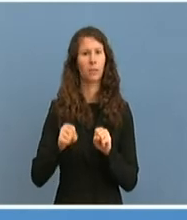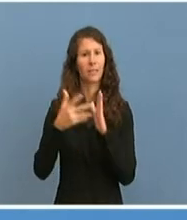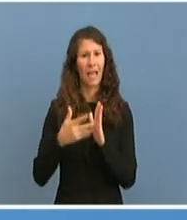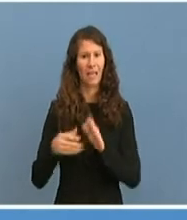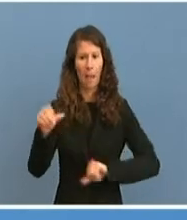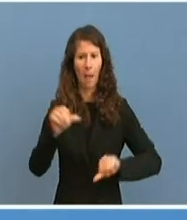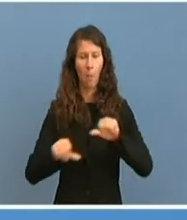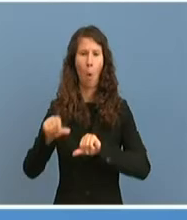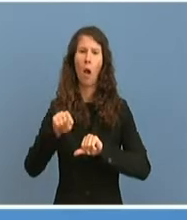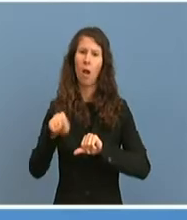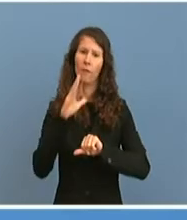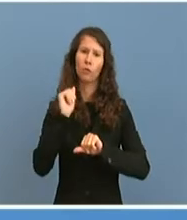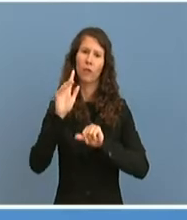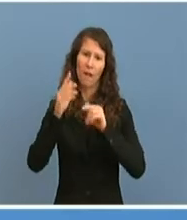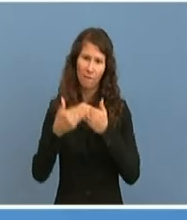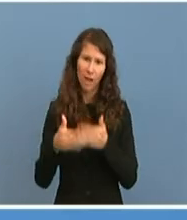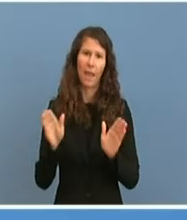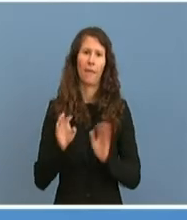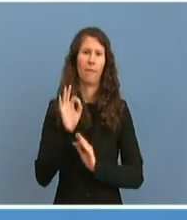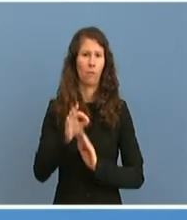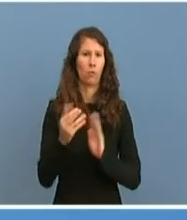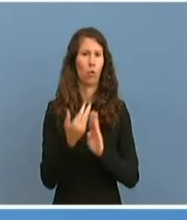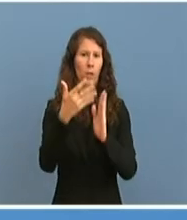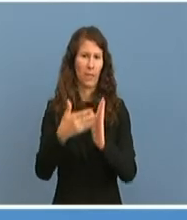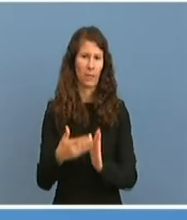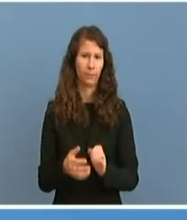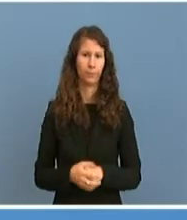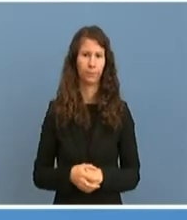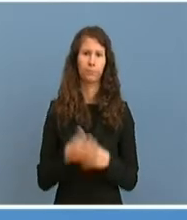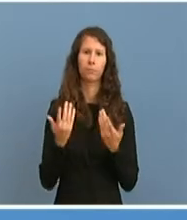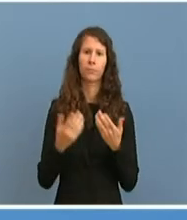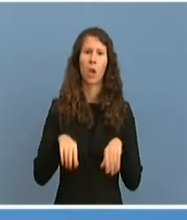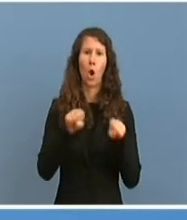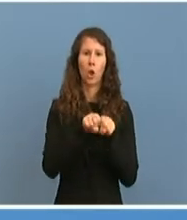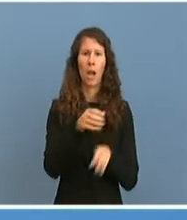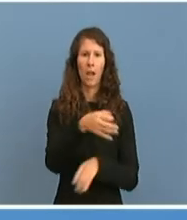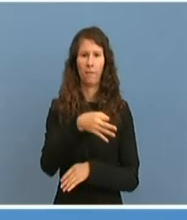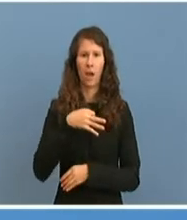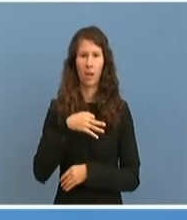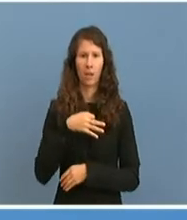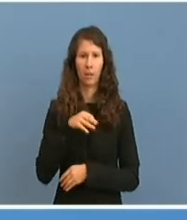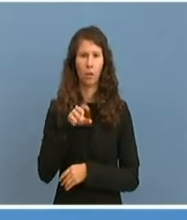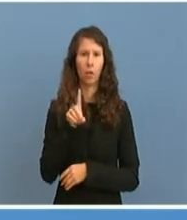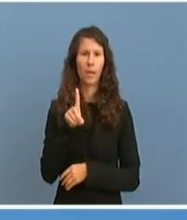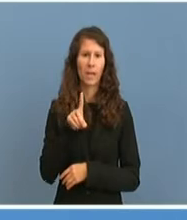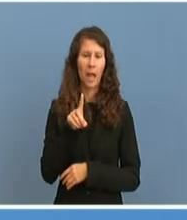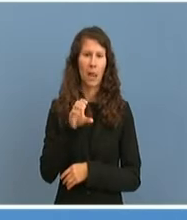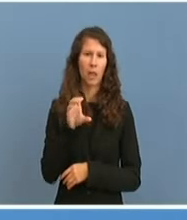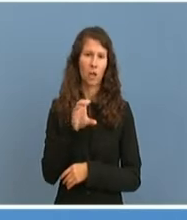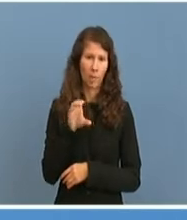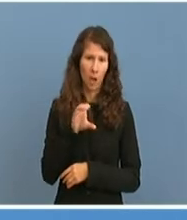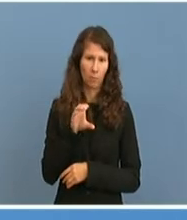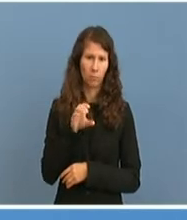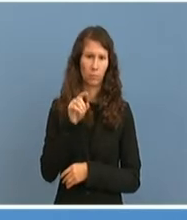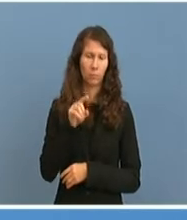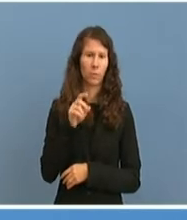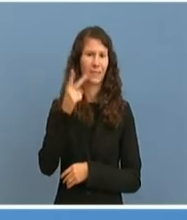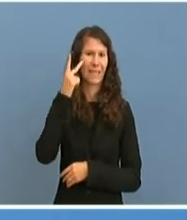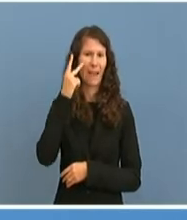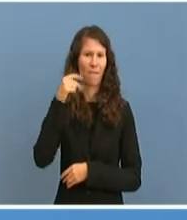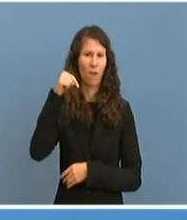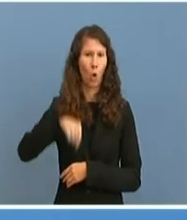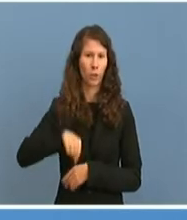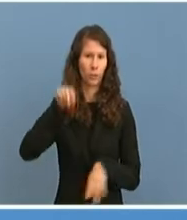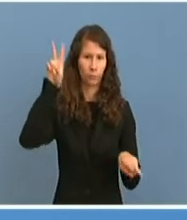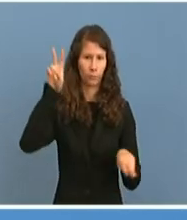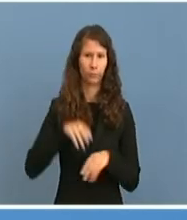möchten. Dann nehme ich an dieser Stelle eine digitale Frage dazu von Dominik Rzepka von ZDF heute, auch